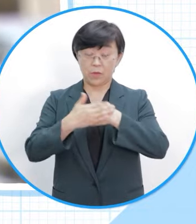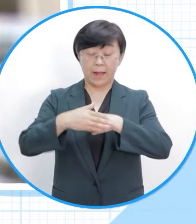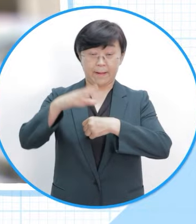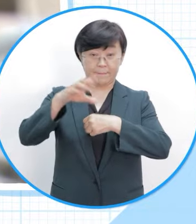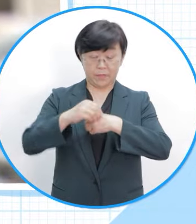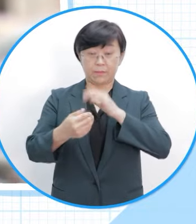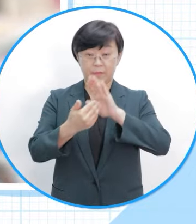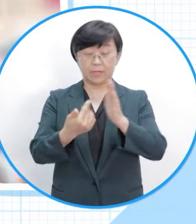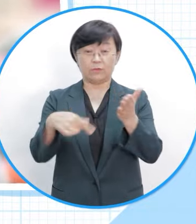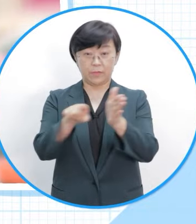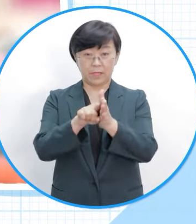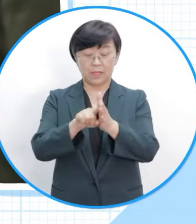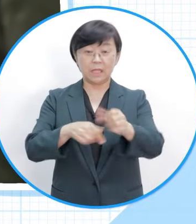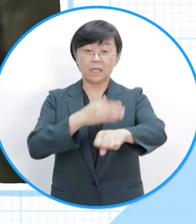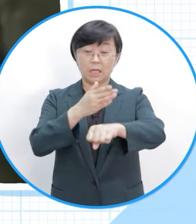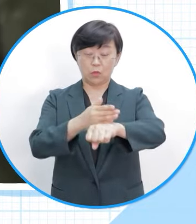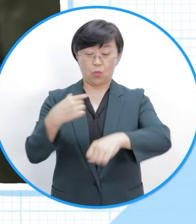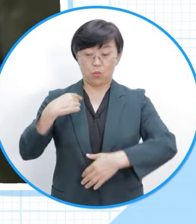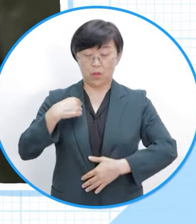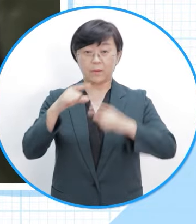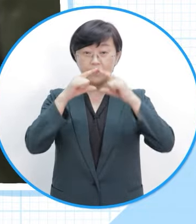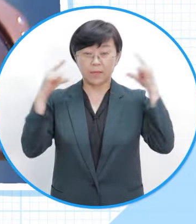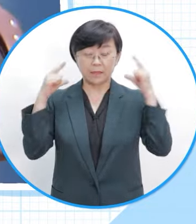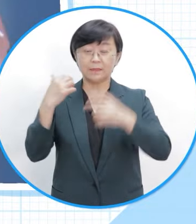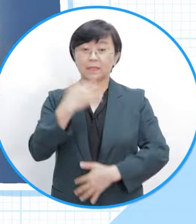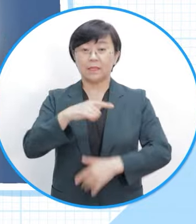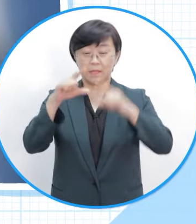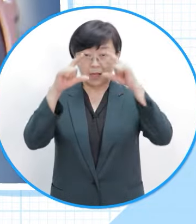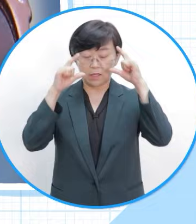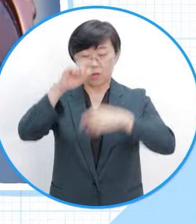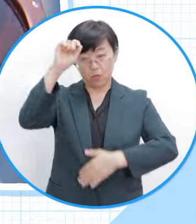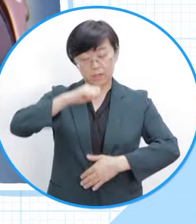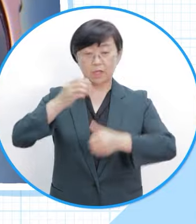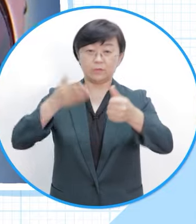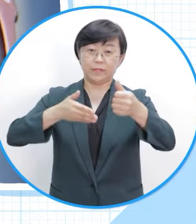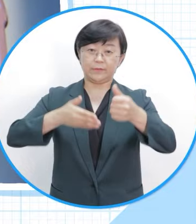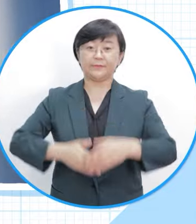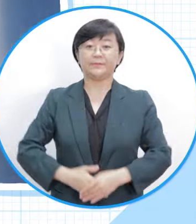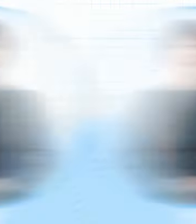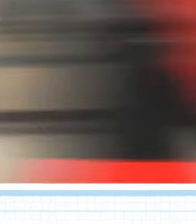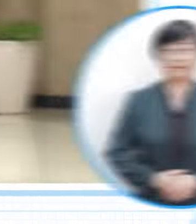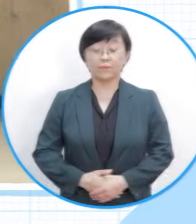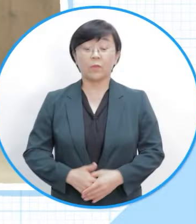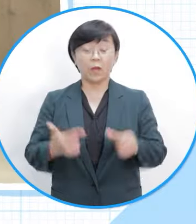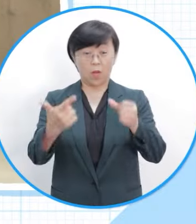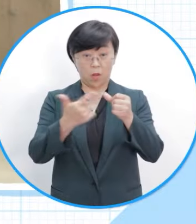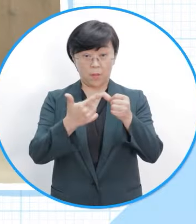피부가 외부에 노출되지 않도록 긴 옷과 마스크, 선글라스, 모자 등을 착용하세요.